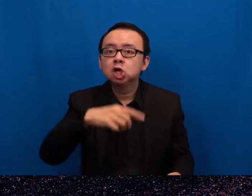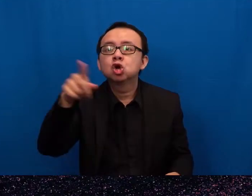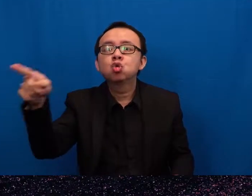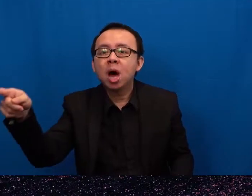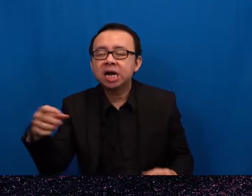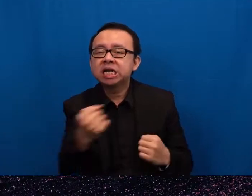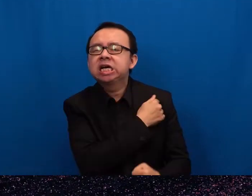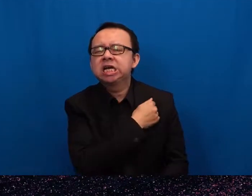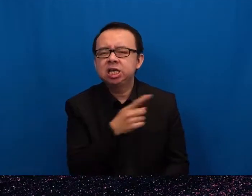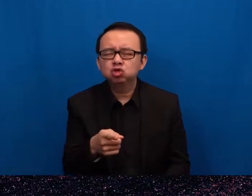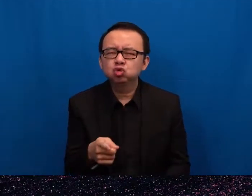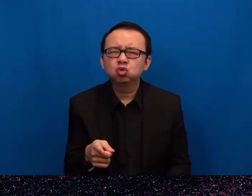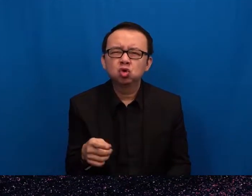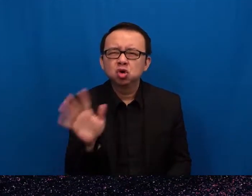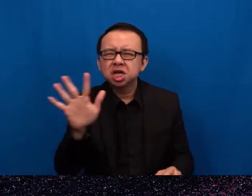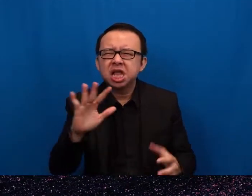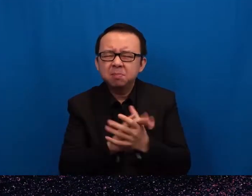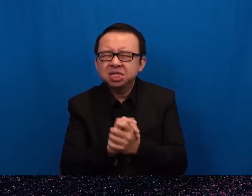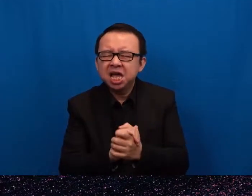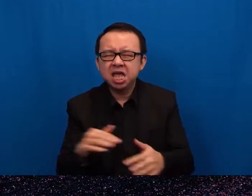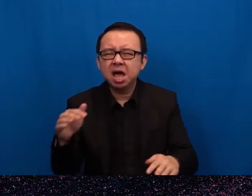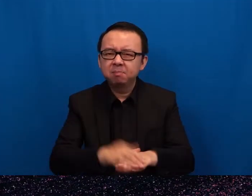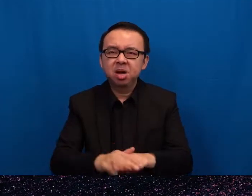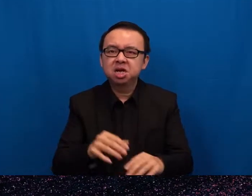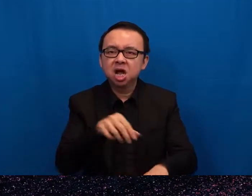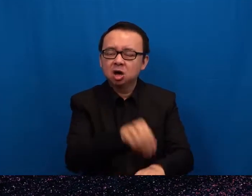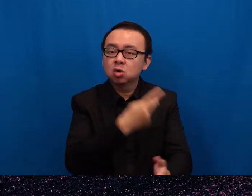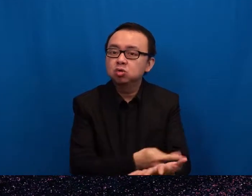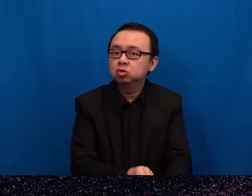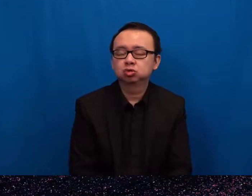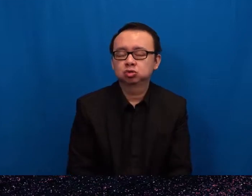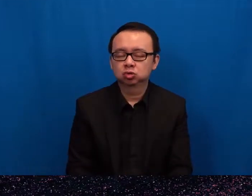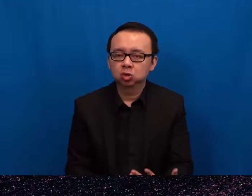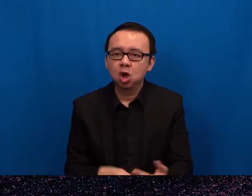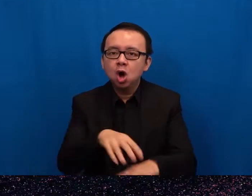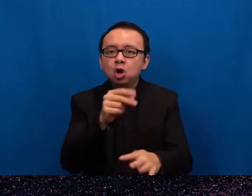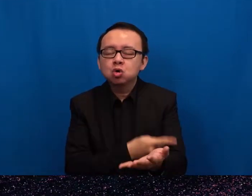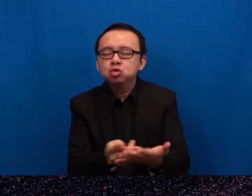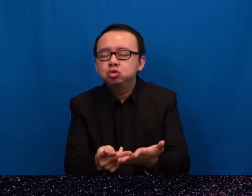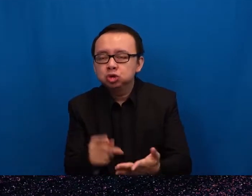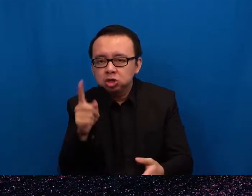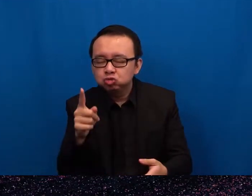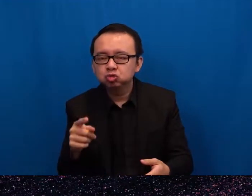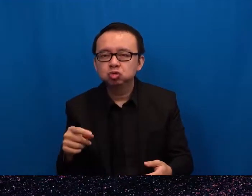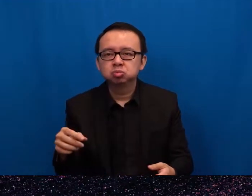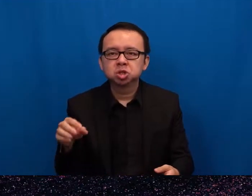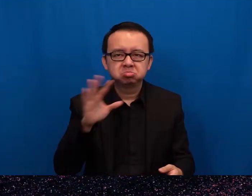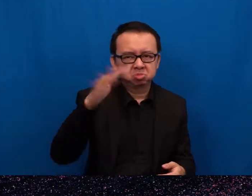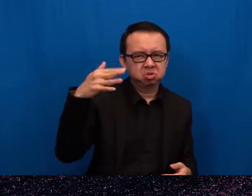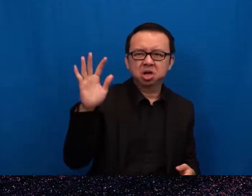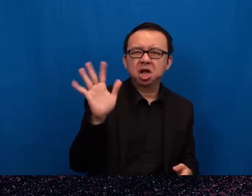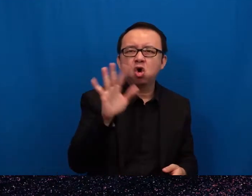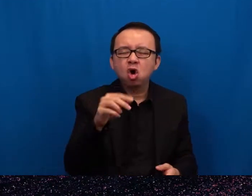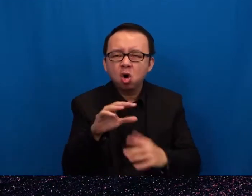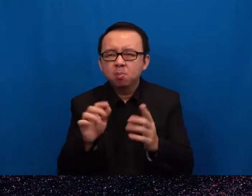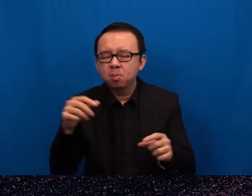sini-sana. Yesus aja dijadikan cemoohan. Kata Yesus saja menjadi kata sumpah serapah. Jesus, Jesus, ya